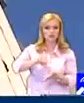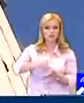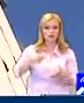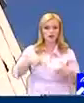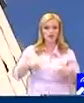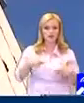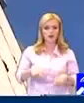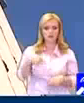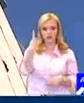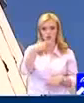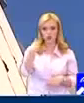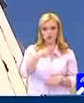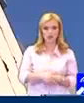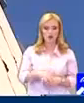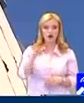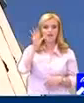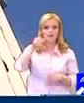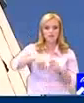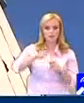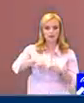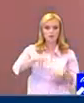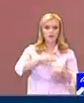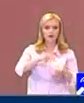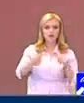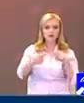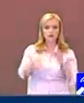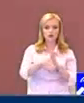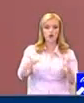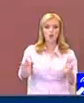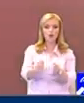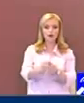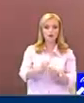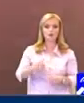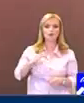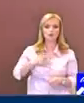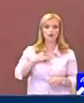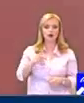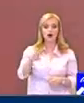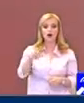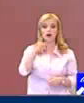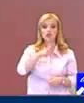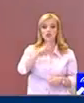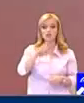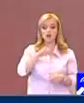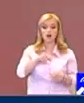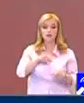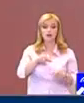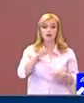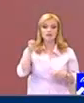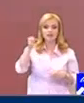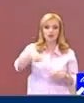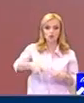examene. În timpul descinderilor, ofițerii Centrului Național Anticorupție l-au prins pe un bănuit în momentul în care acesta încerca să scape de o cutie